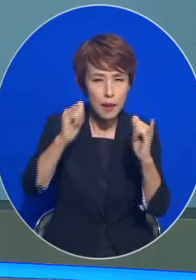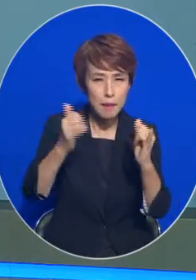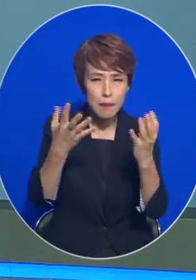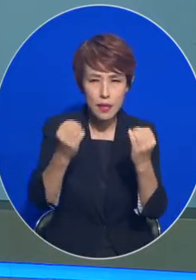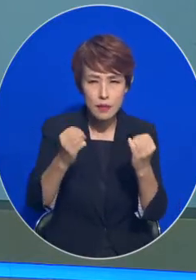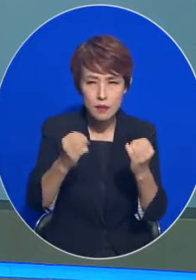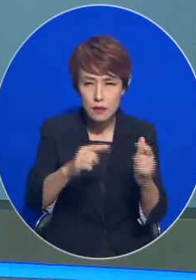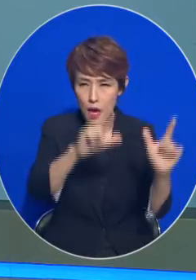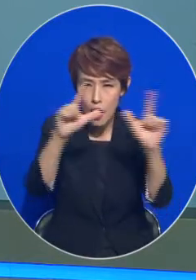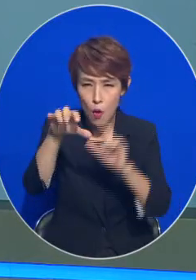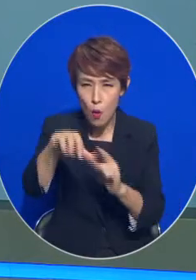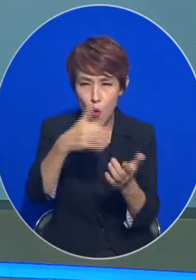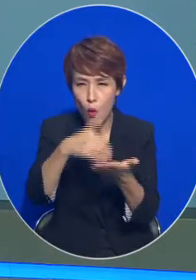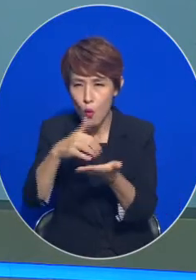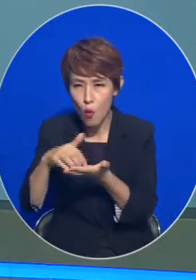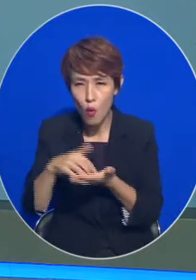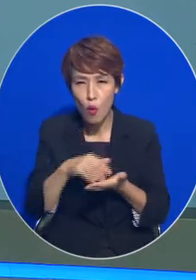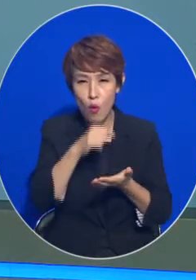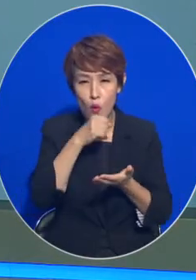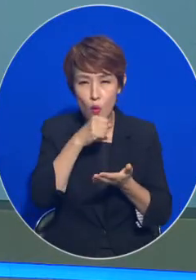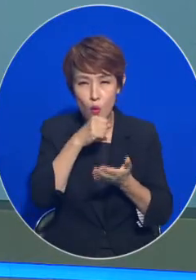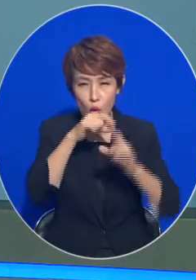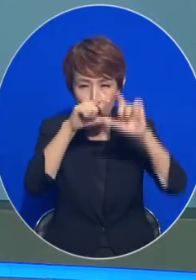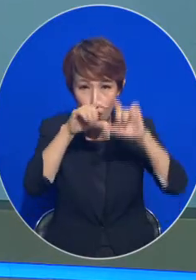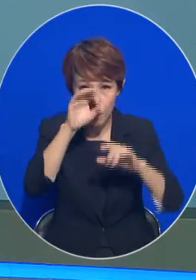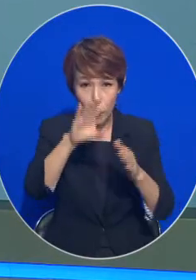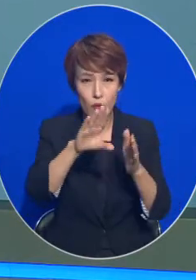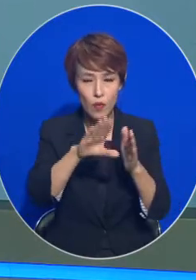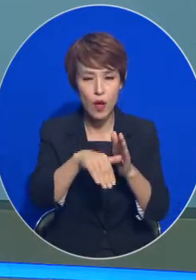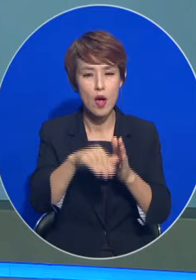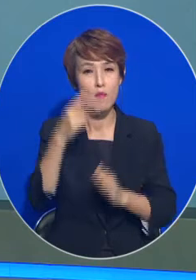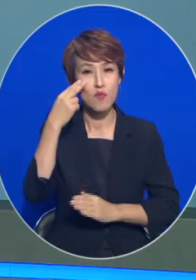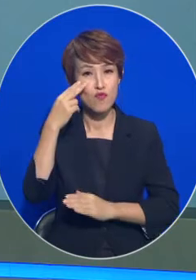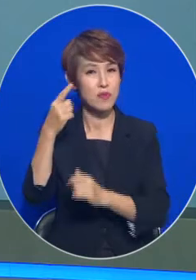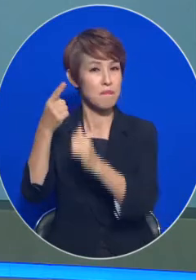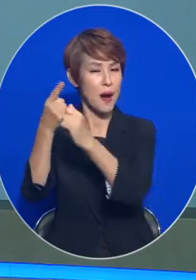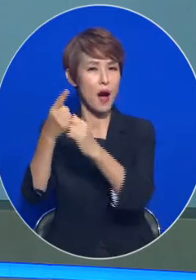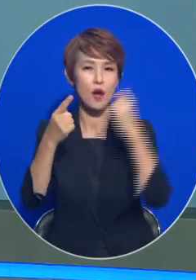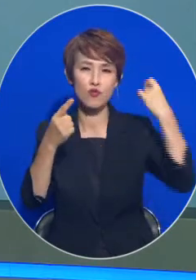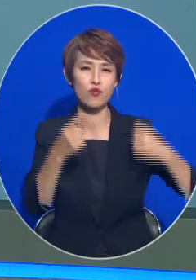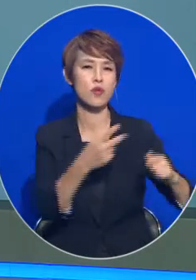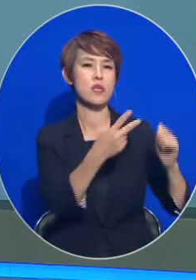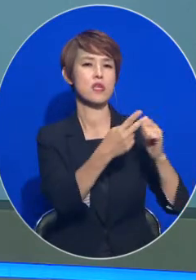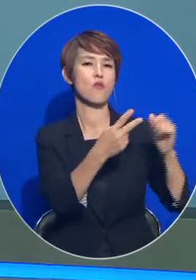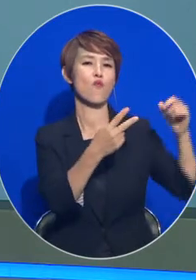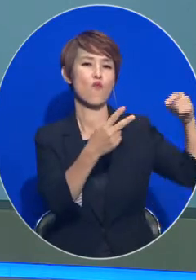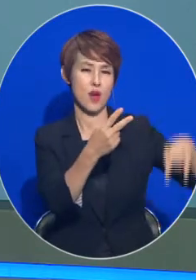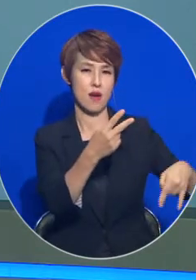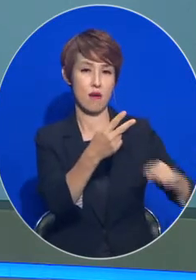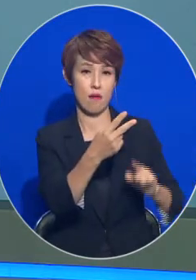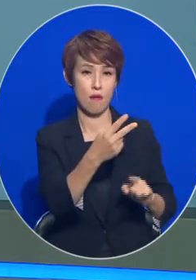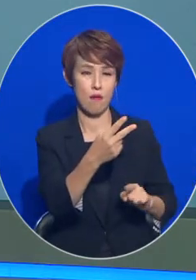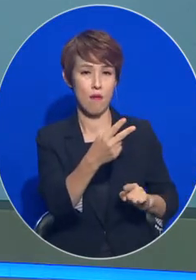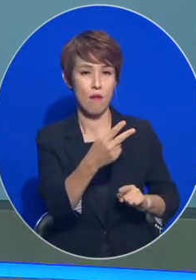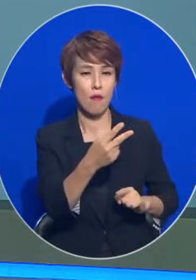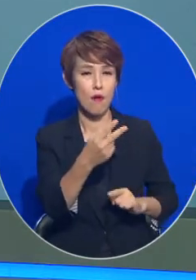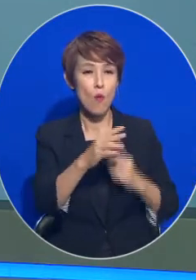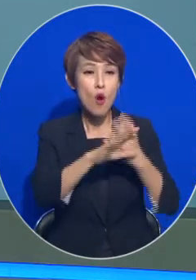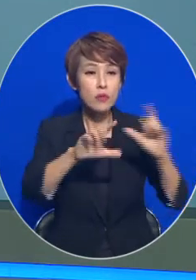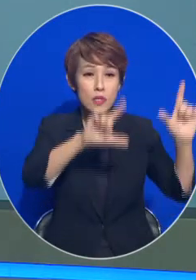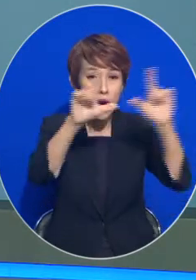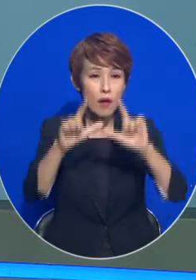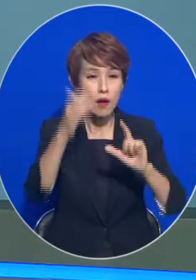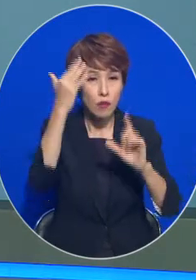이렇게 순위를 매겼습니다. 지난해 기준 미국에 이어 중국이 2위를 차지했는데요. 재외동포 3명